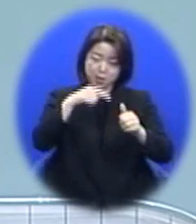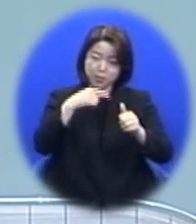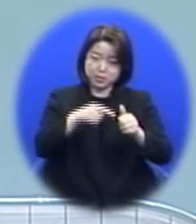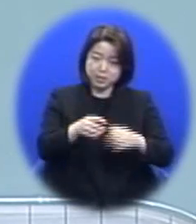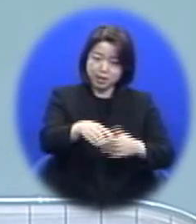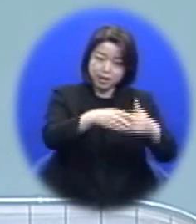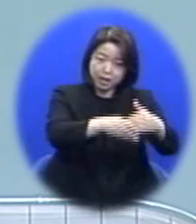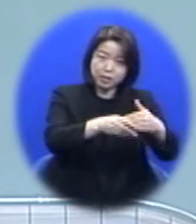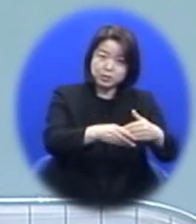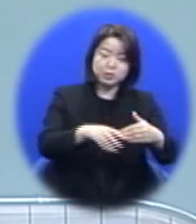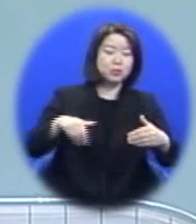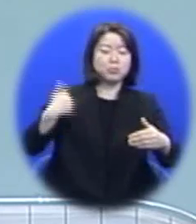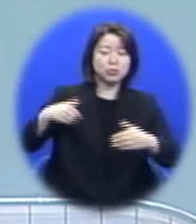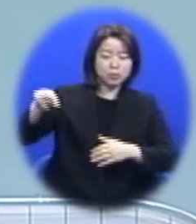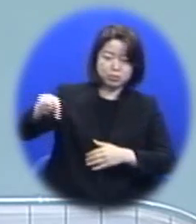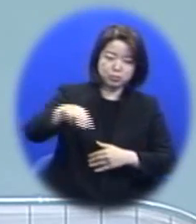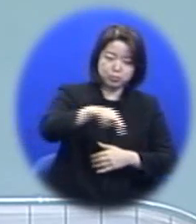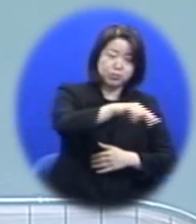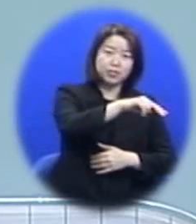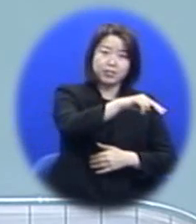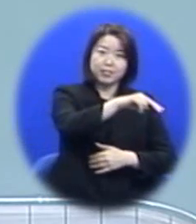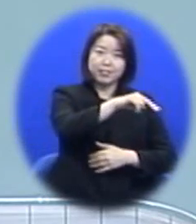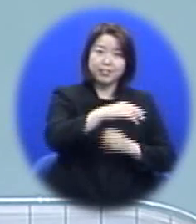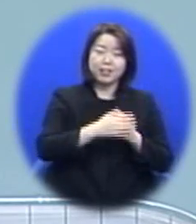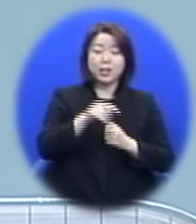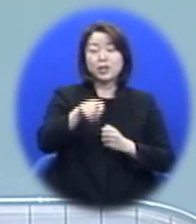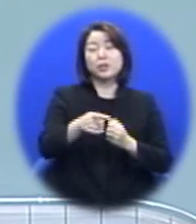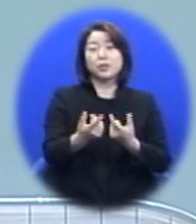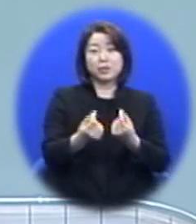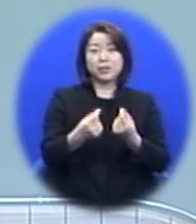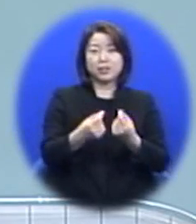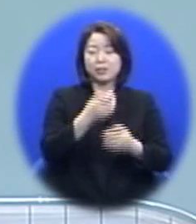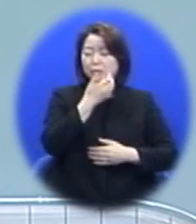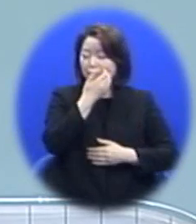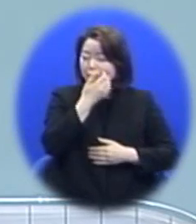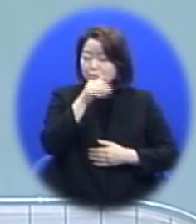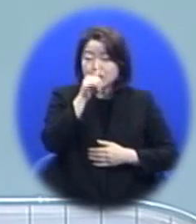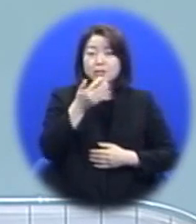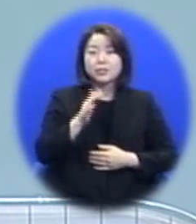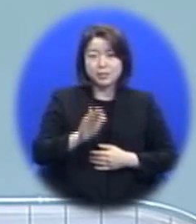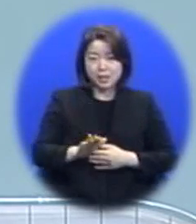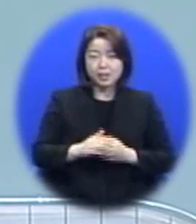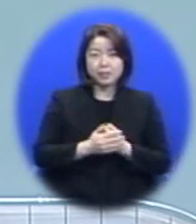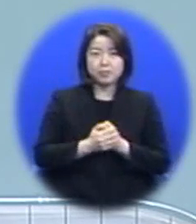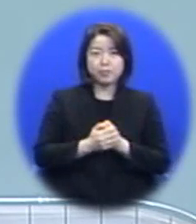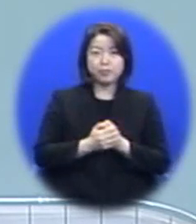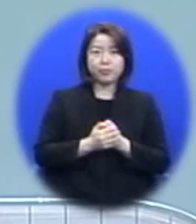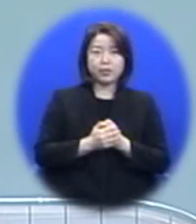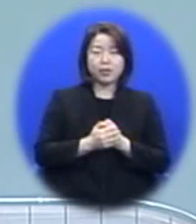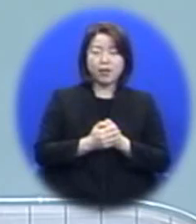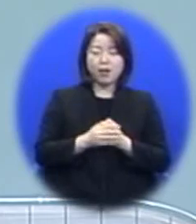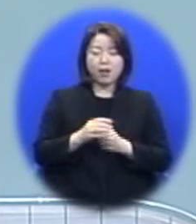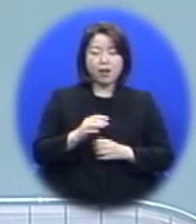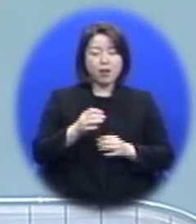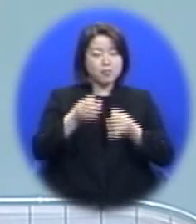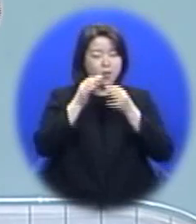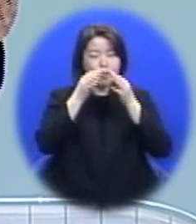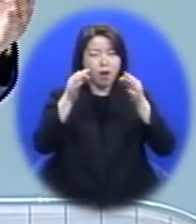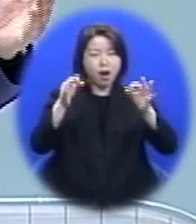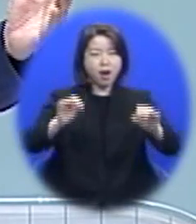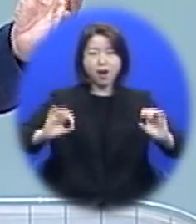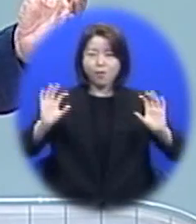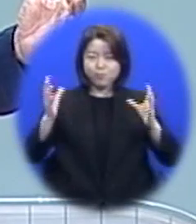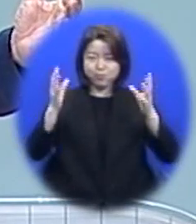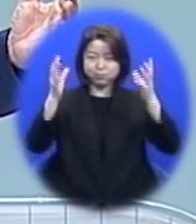것도 몰라보고 지나칠 정도로 그렇게 쑥스러워하는데 아 환호성과 우레 같은